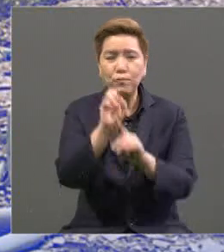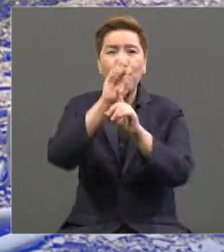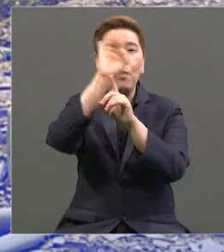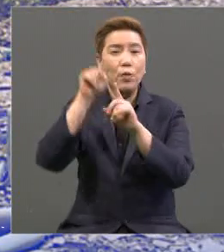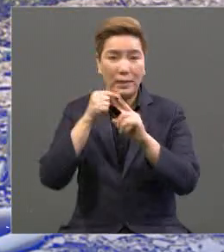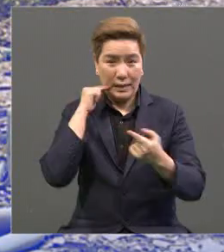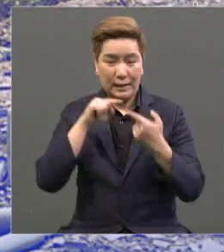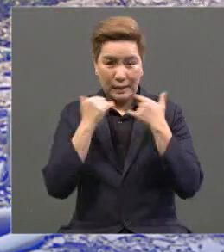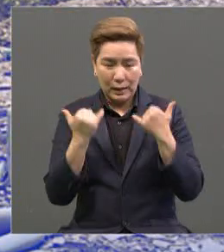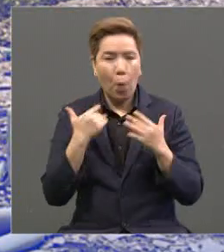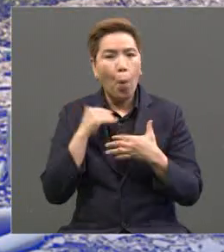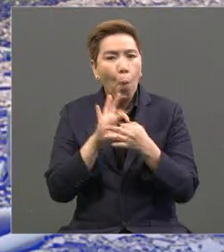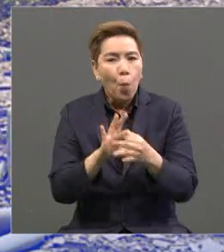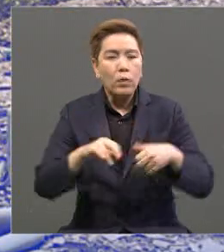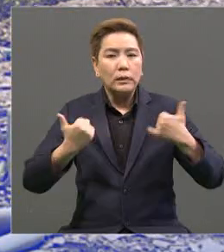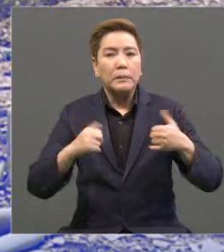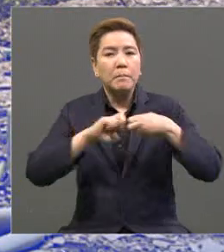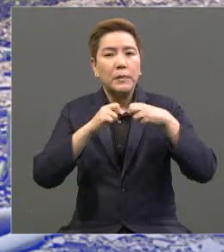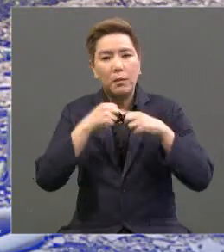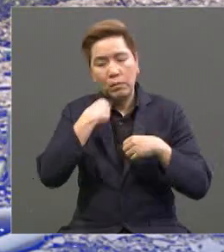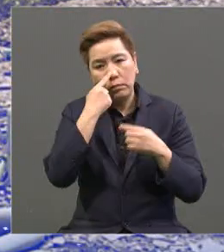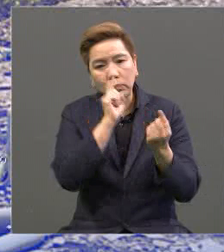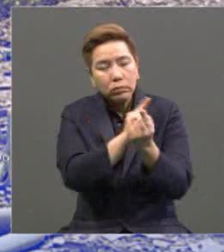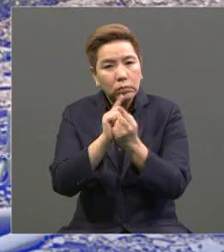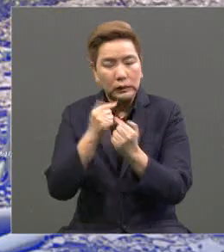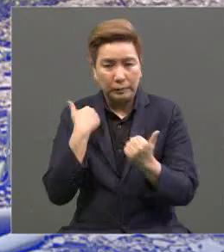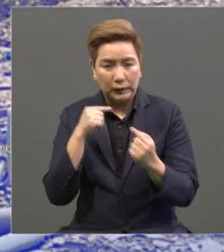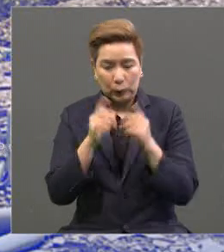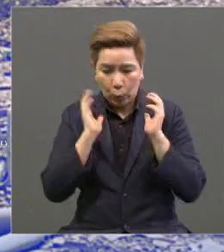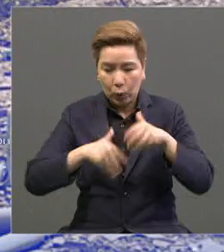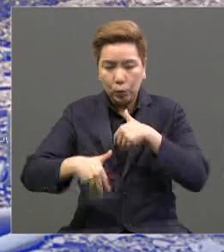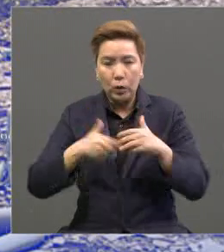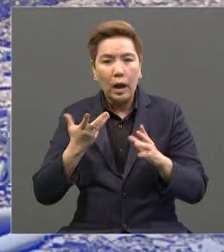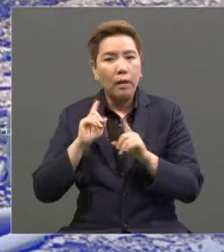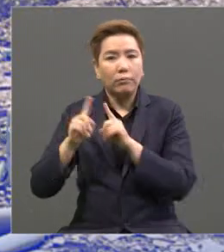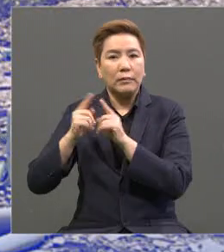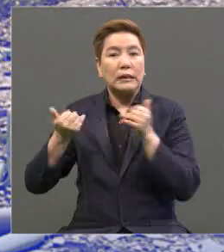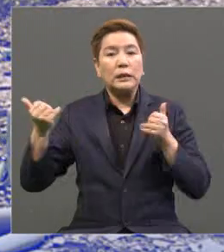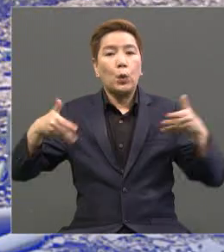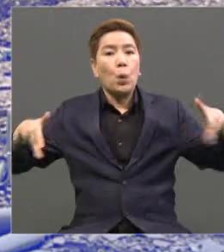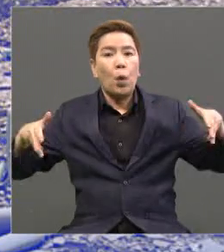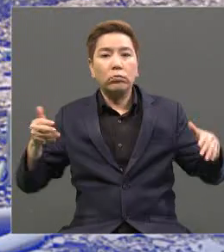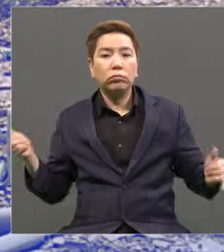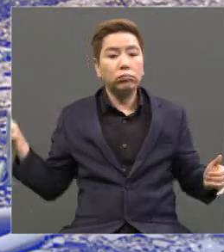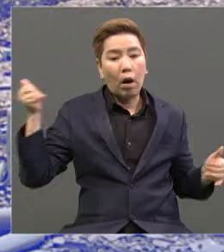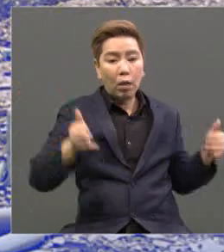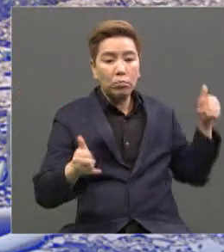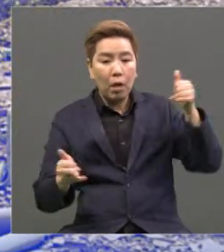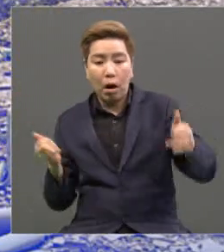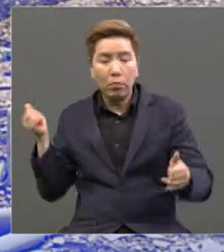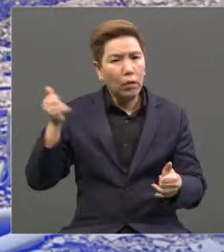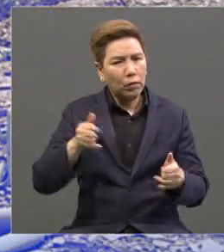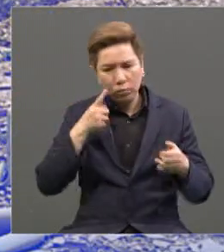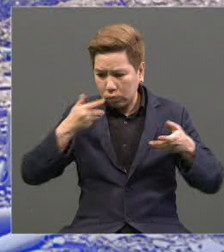ไหงโกลกค่ะก็เป็นห่วงสถานการณ์ในขณะนี้เนื่องจากเขาไปพบนะคะว่ามีประชาชนต่างพื้นที่เป็นจำนวนมากทีเดียวเข้าไปในพื้นที่เ